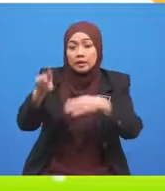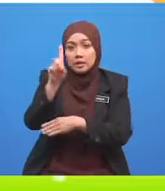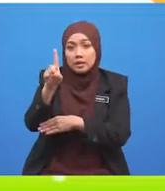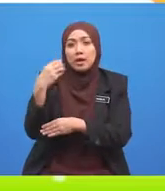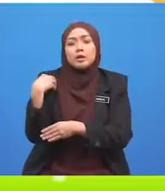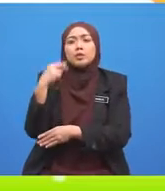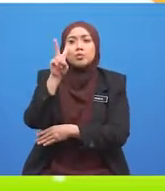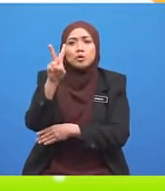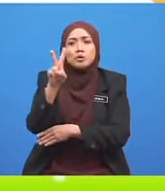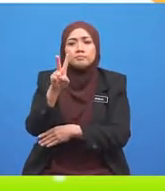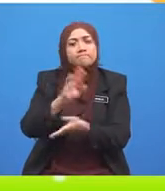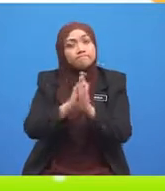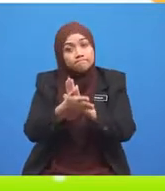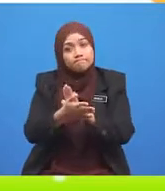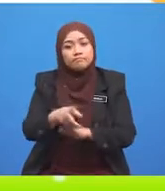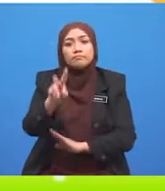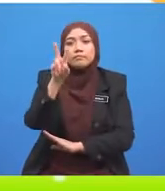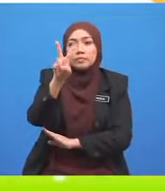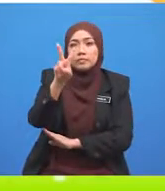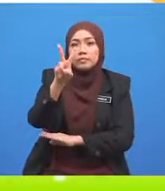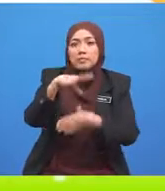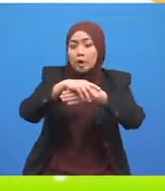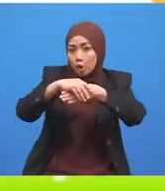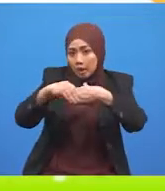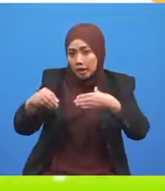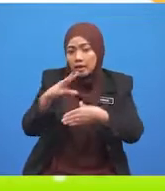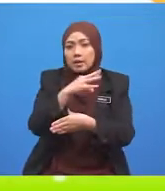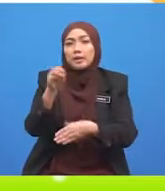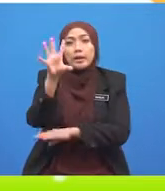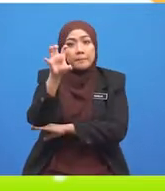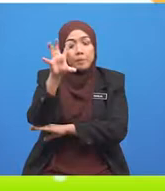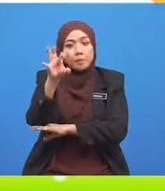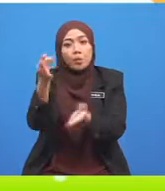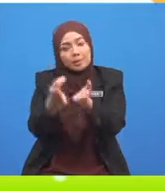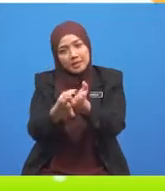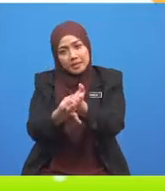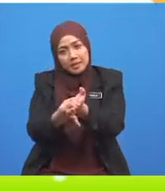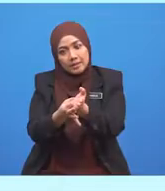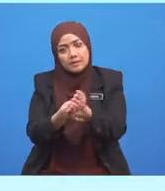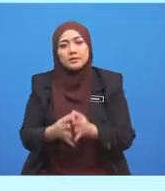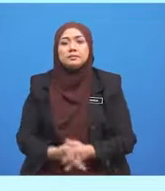RM2. Dan 1 keping wang siling 50 sen nilainya 50 sen.